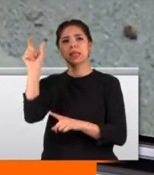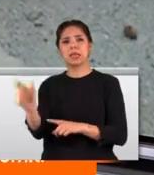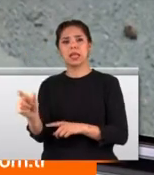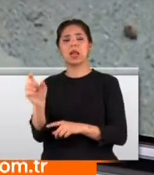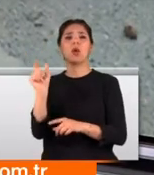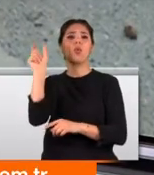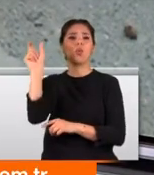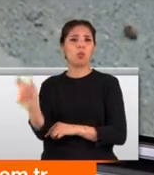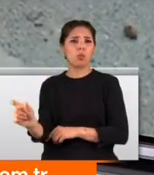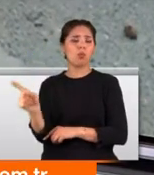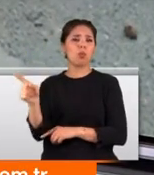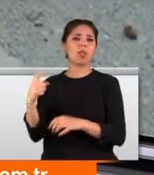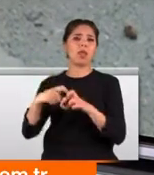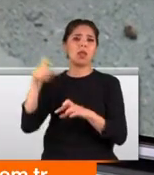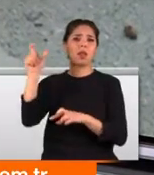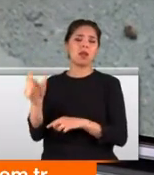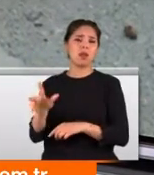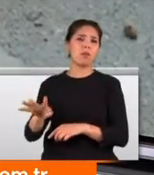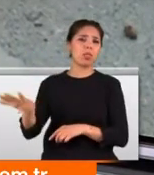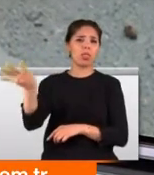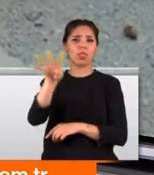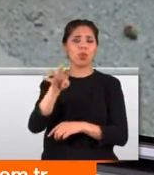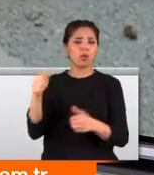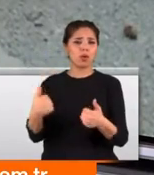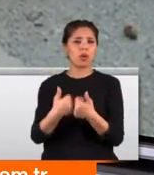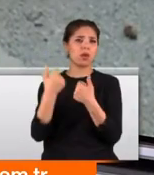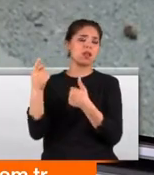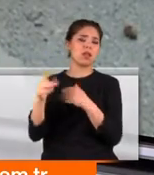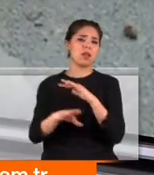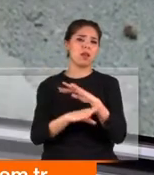Altıparmak, Ümühan Dilbilir ve Rahime Toprak o korkunç